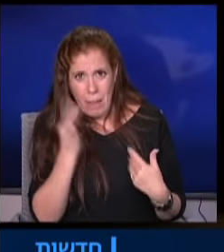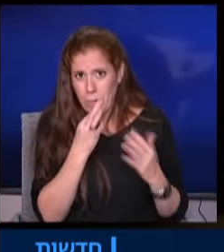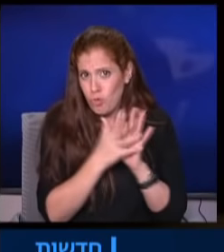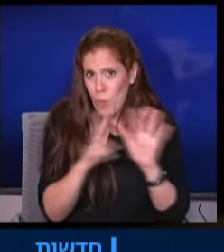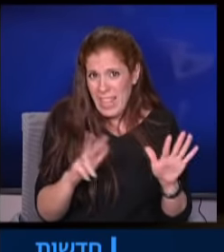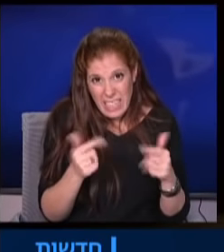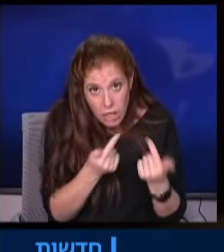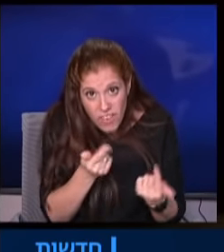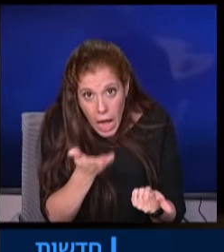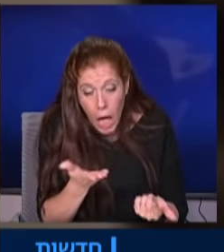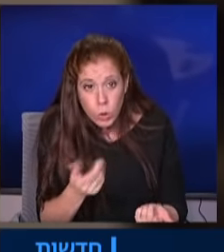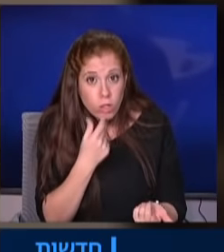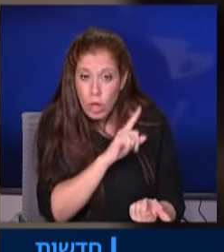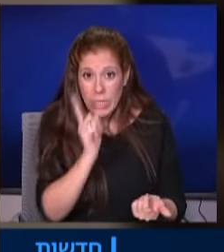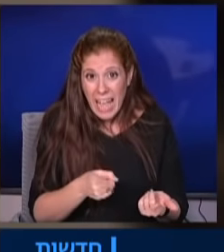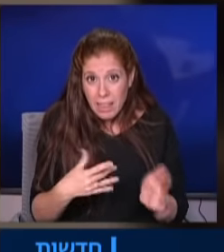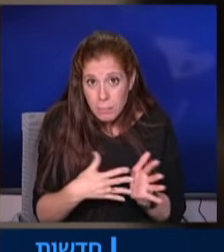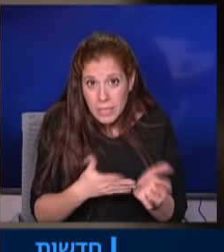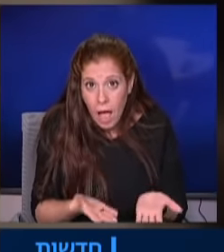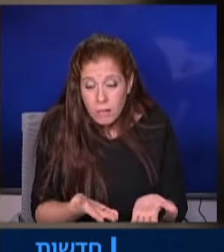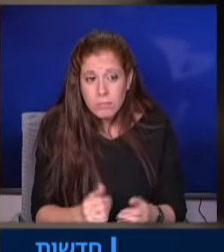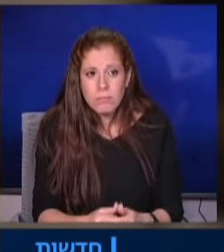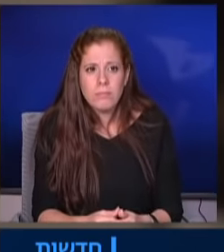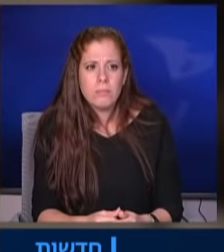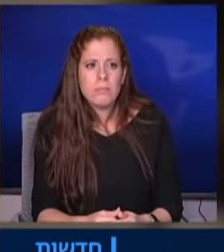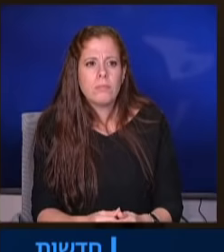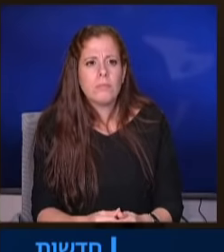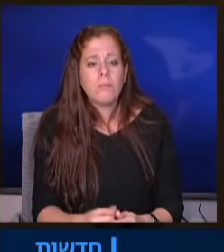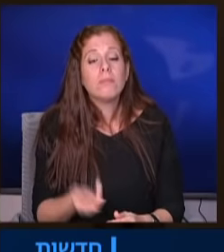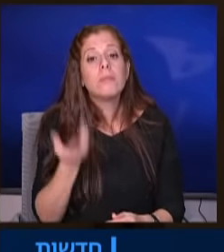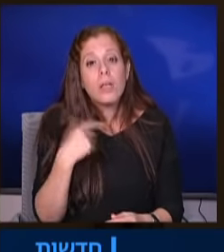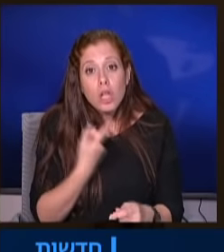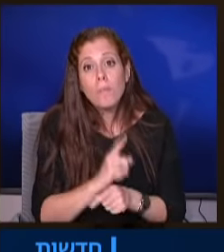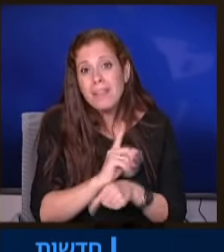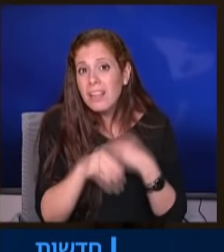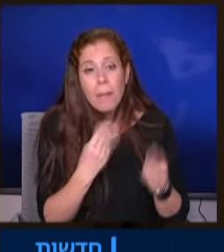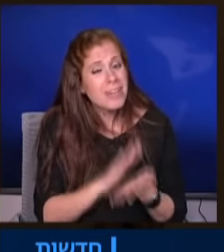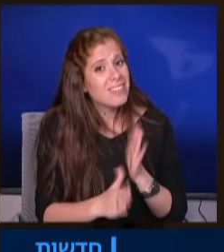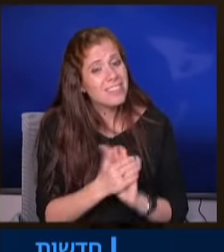ואני אגיד לו שאני לא צריכה את הבדיקה הזאת. אתה שם הטרדה מינית, נקודה.